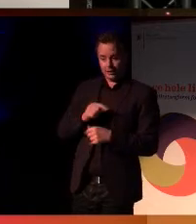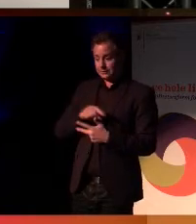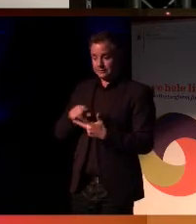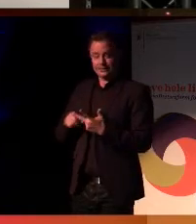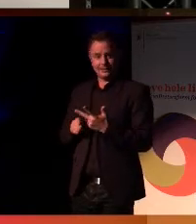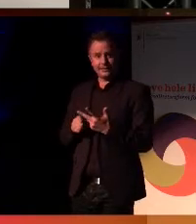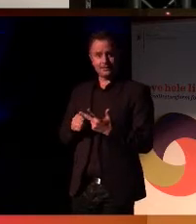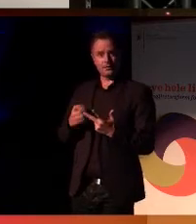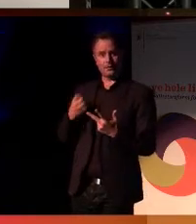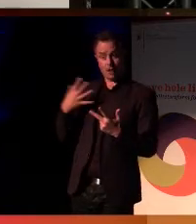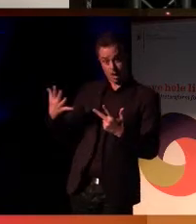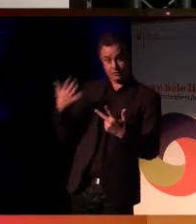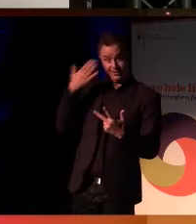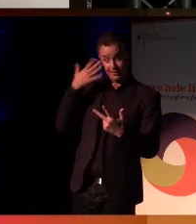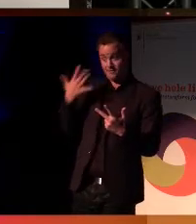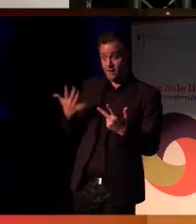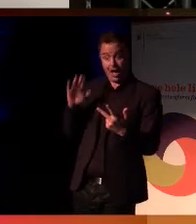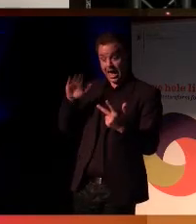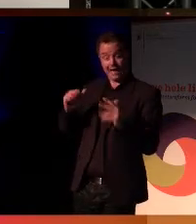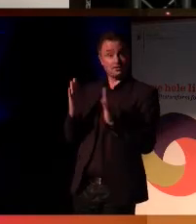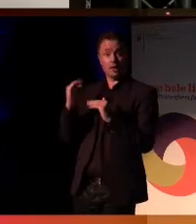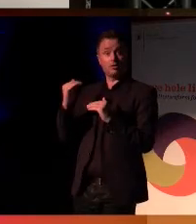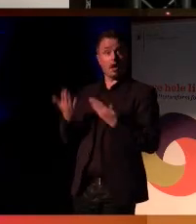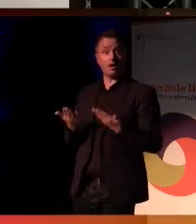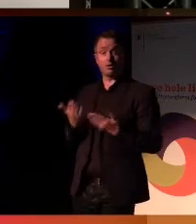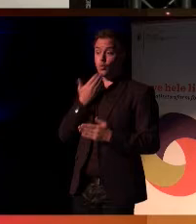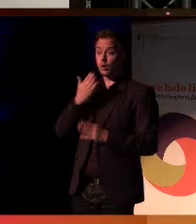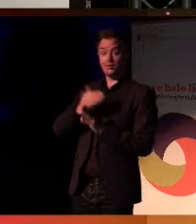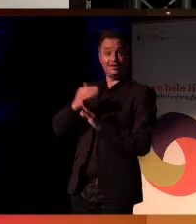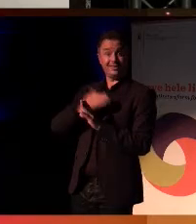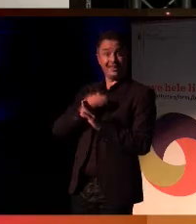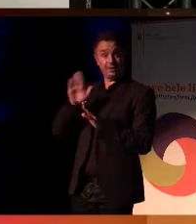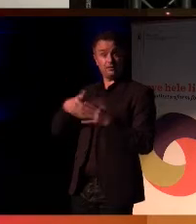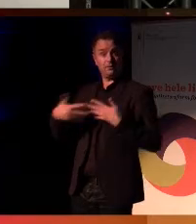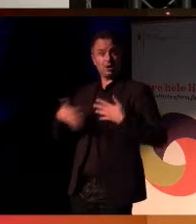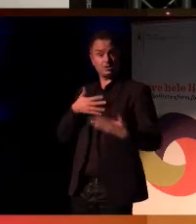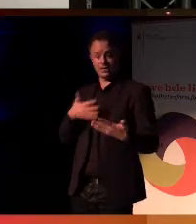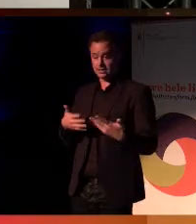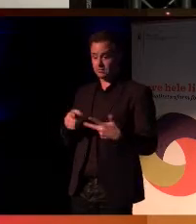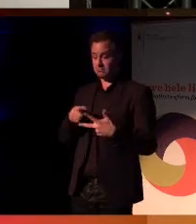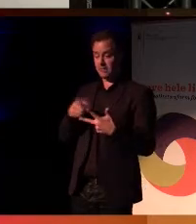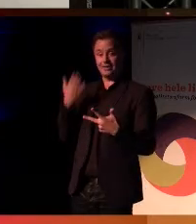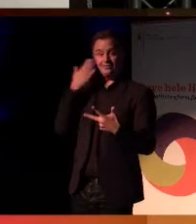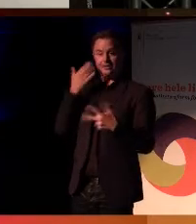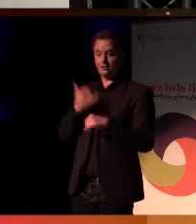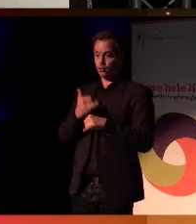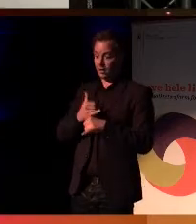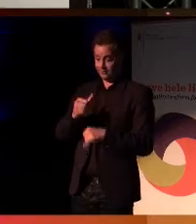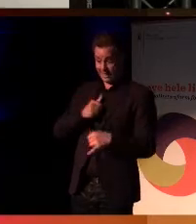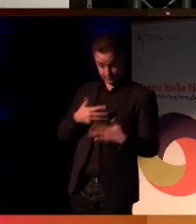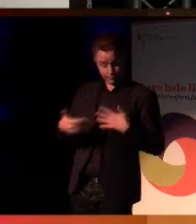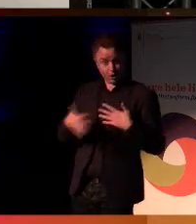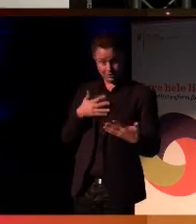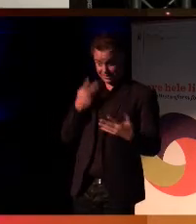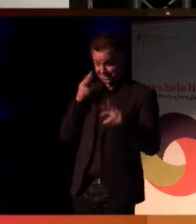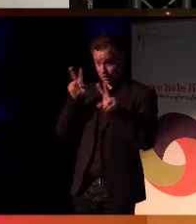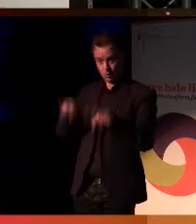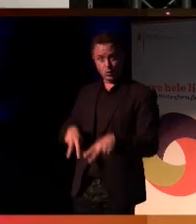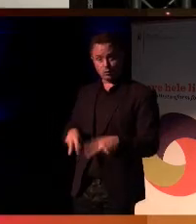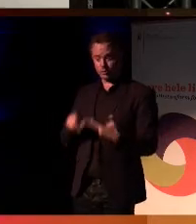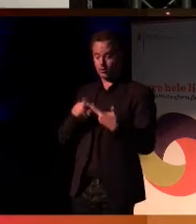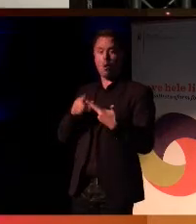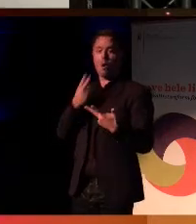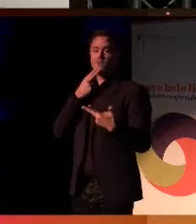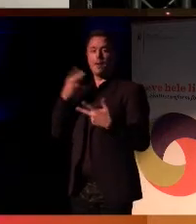å vite hva som standarden på god kvalitet I praksis, det å vite hvordan din egen praksis ser ut, og